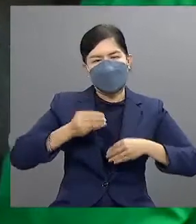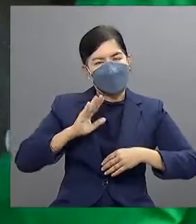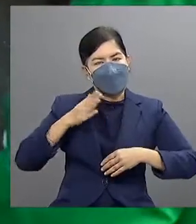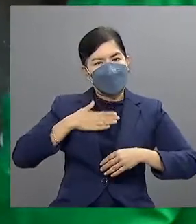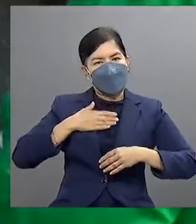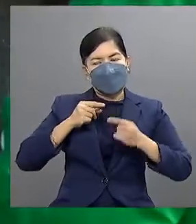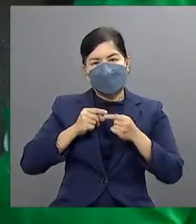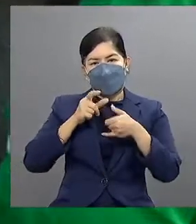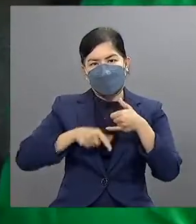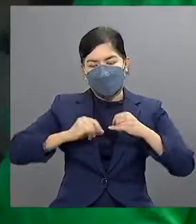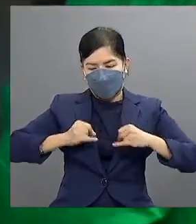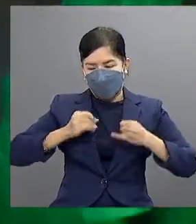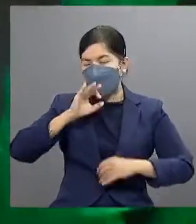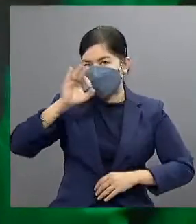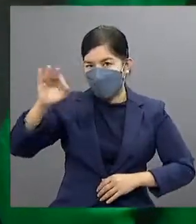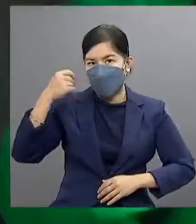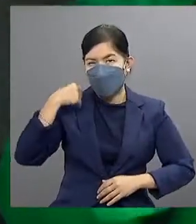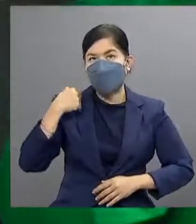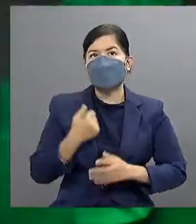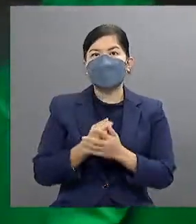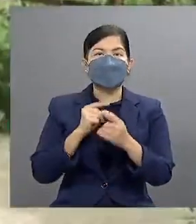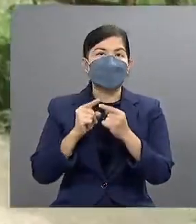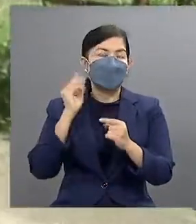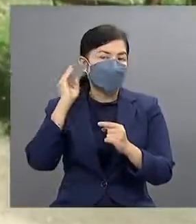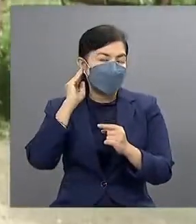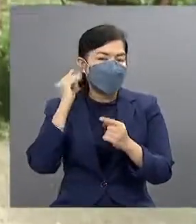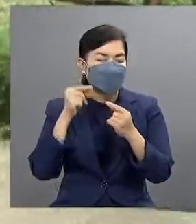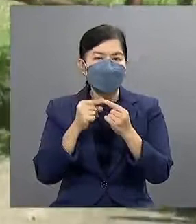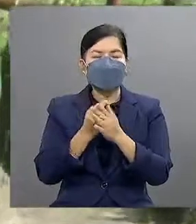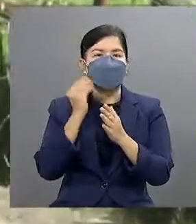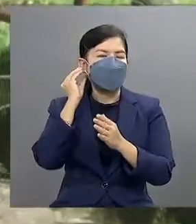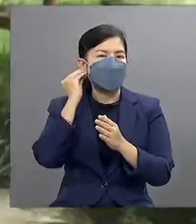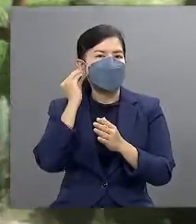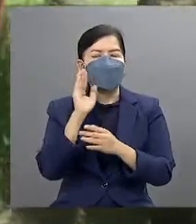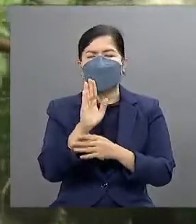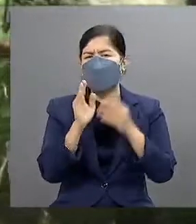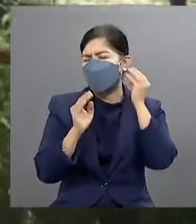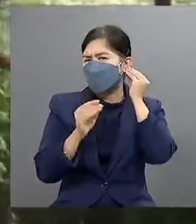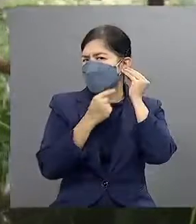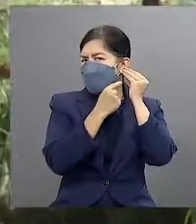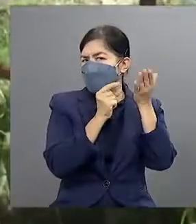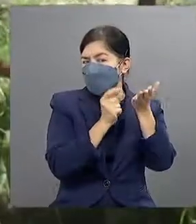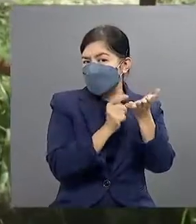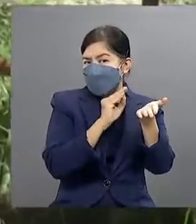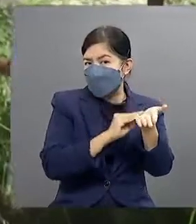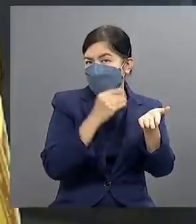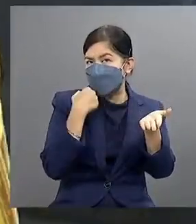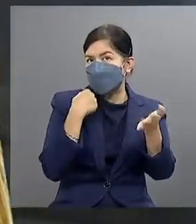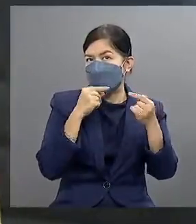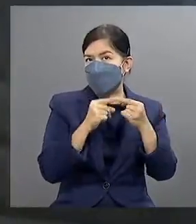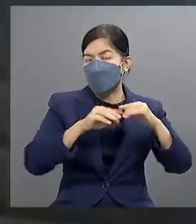ายเลขไมโครชิปที่ฝังไว้หลังหูซ้ายและตั๋วรูปพรรณช้างจึงเป็นหลักฐานสำคัญในการตรวจสอบ ตั้งแต่